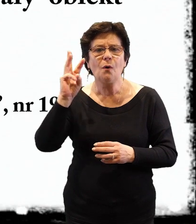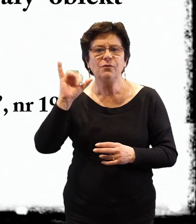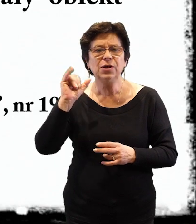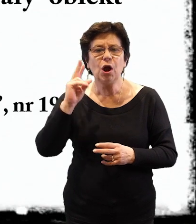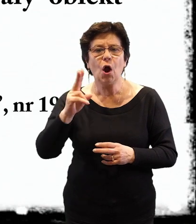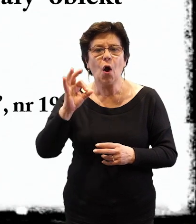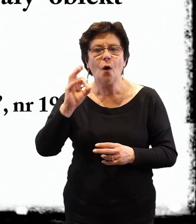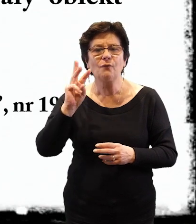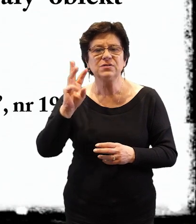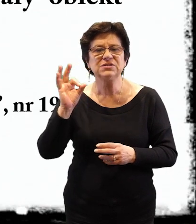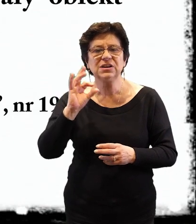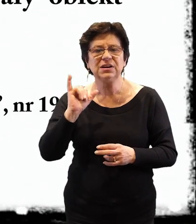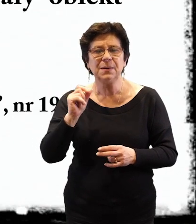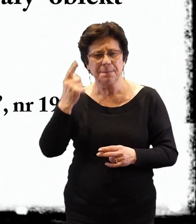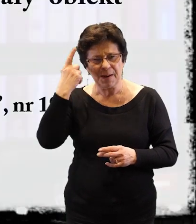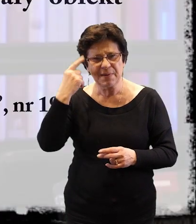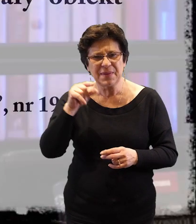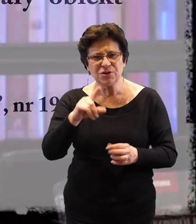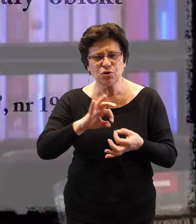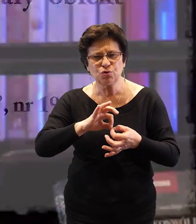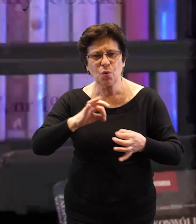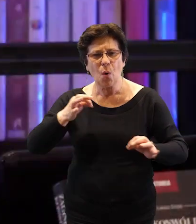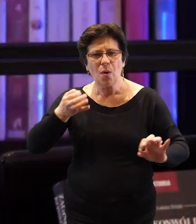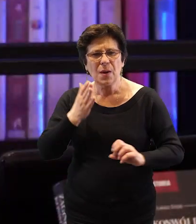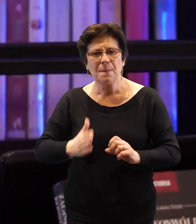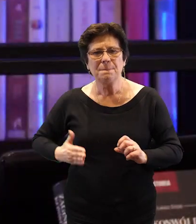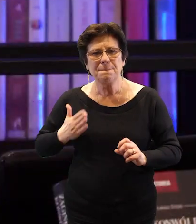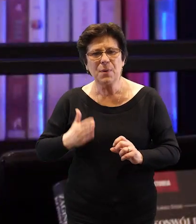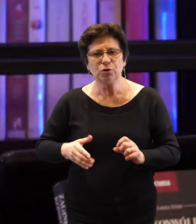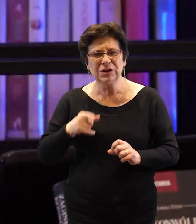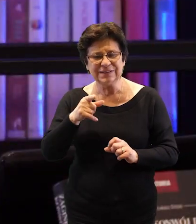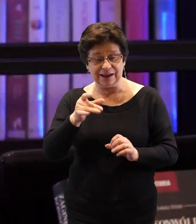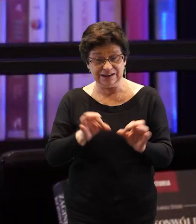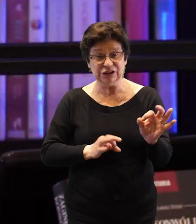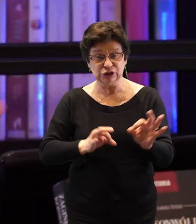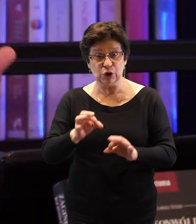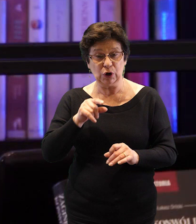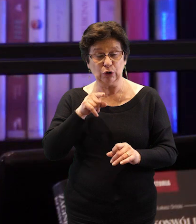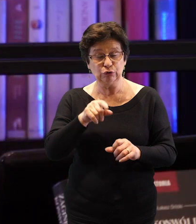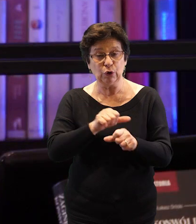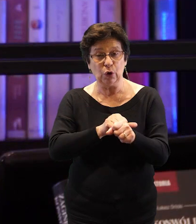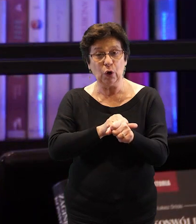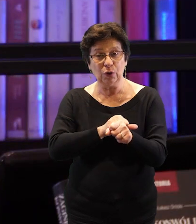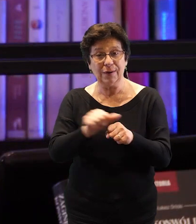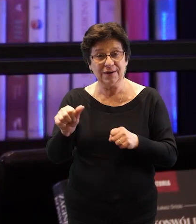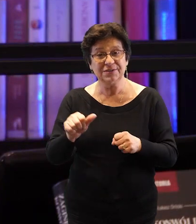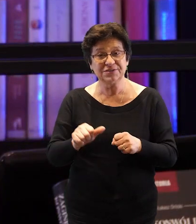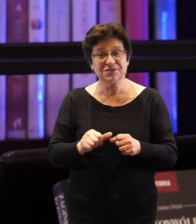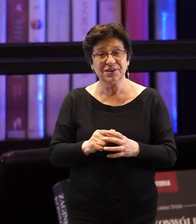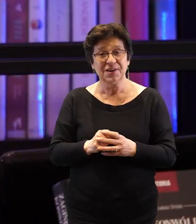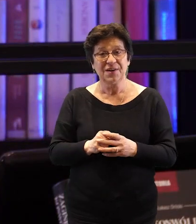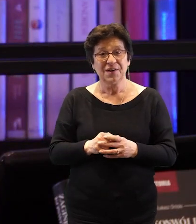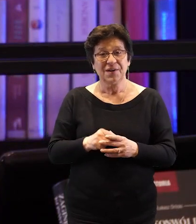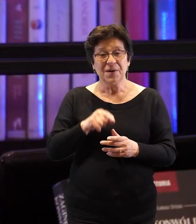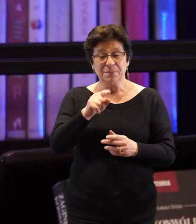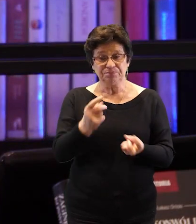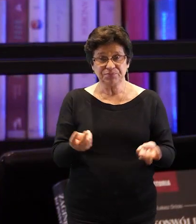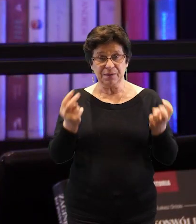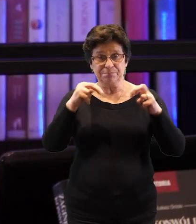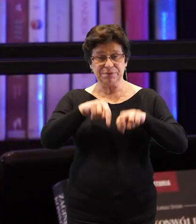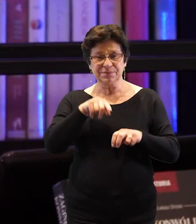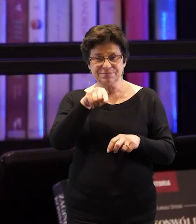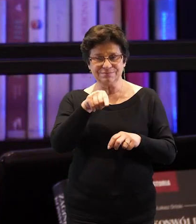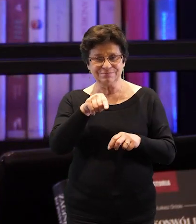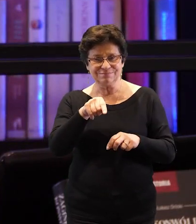pociągu? Pewnie kojarzycie. No to ta historia to jest, można powiedzieć, zrodzona przez